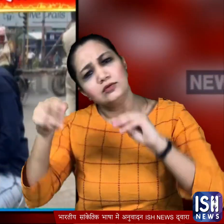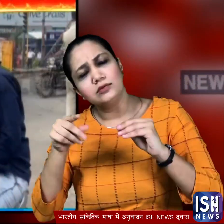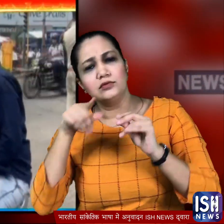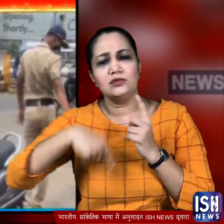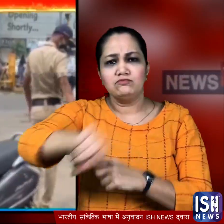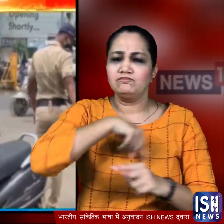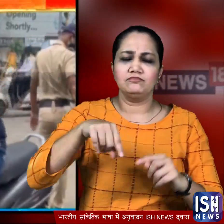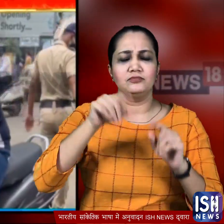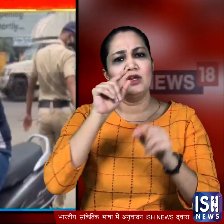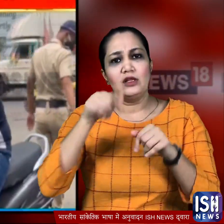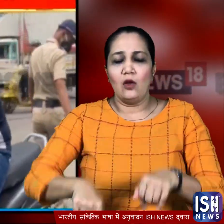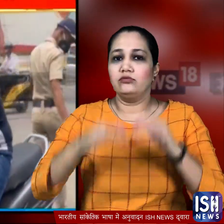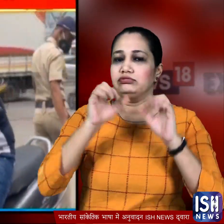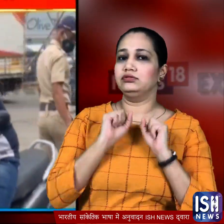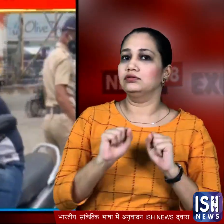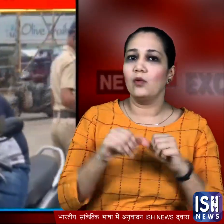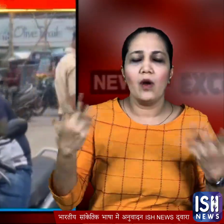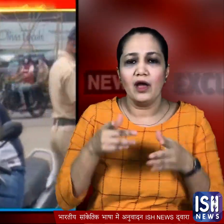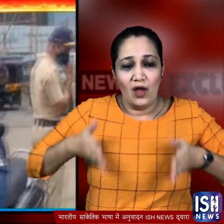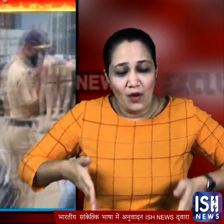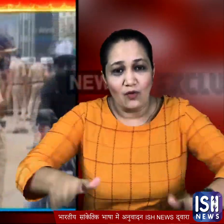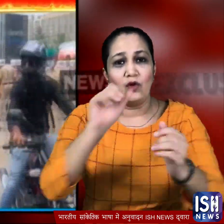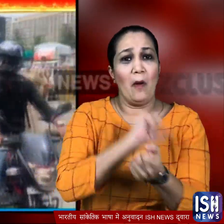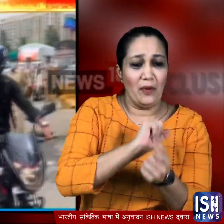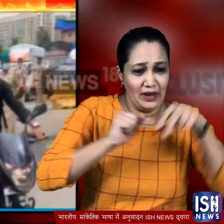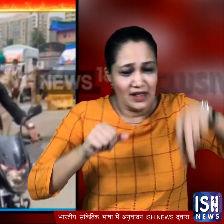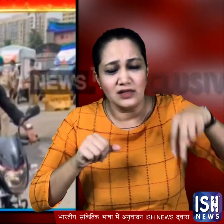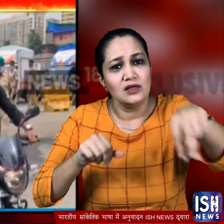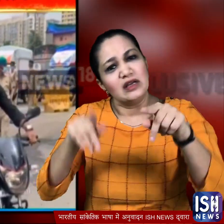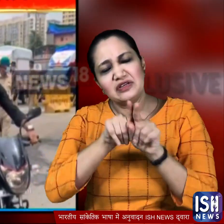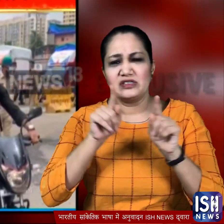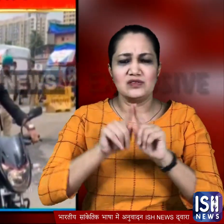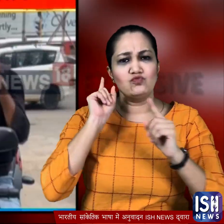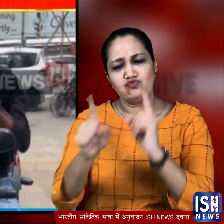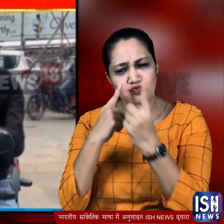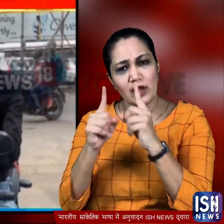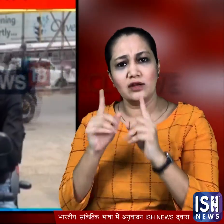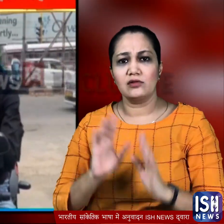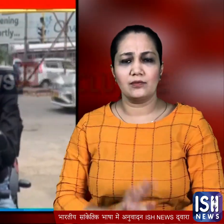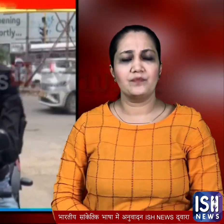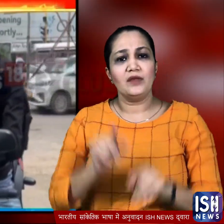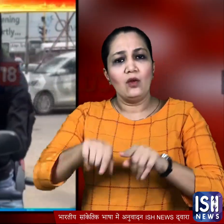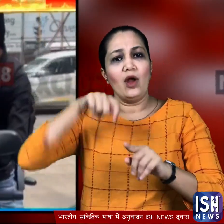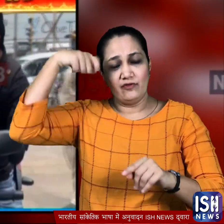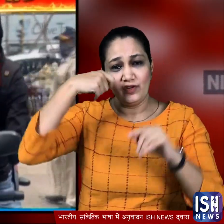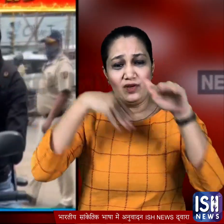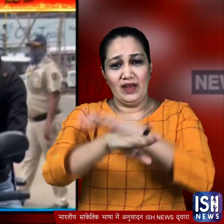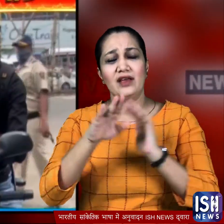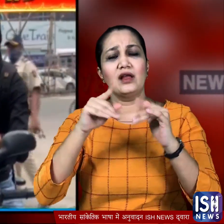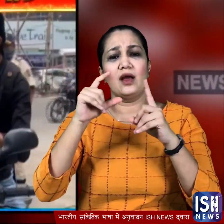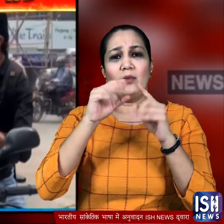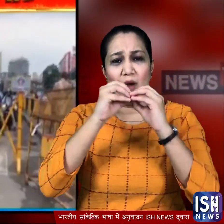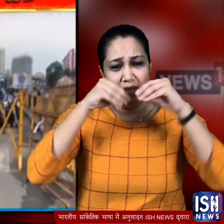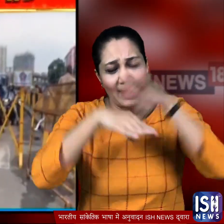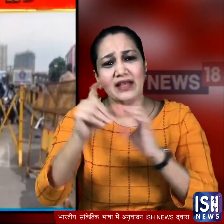यह फैसला अब उन पर भारी पड़ने लगा, क्योंकि सड़कों पर तैनात पुलिस भी ऐसे लोगों को सबक सिखाने में जुट गई, जिसकी एक तस्वीर मुंबई के दहिसर इलाके